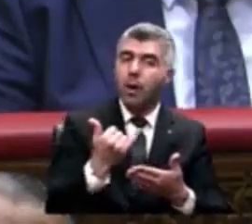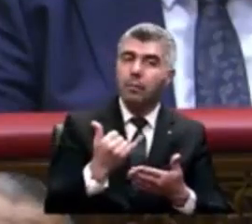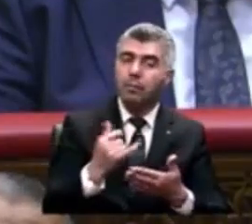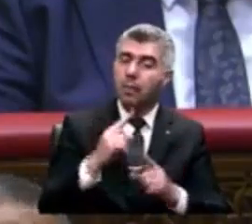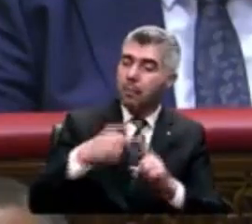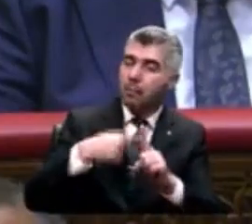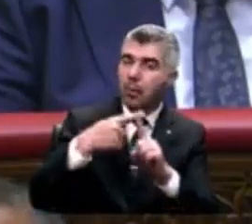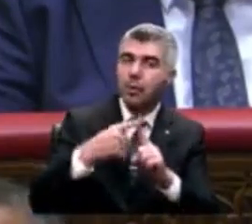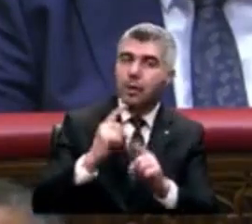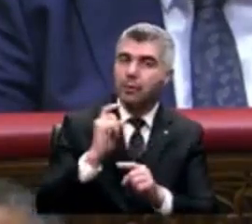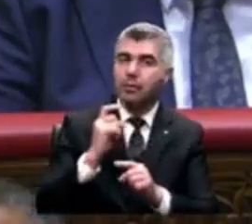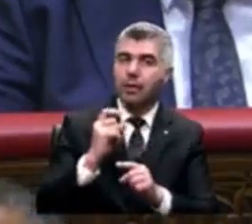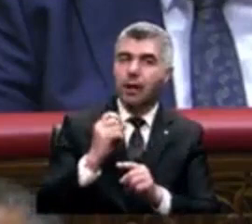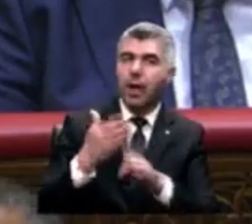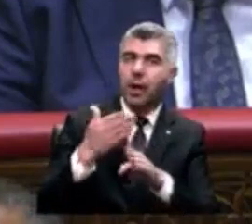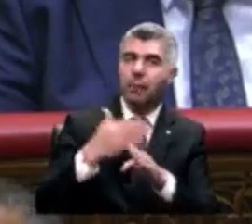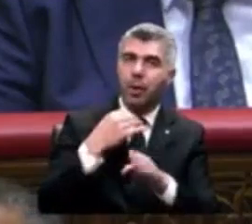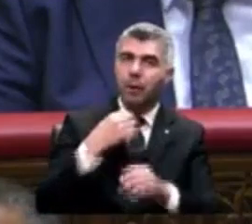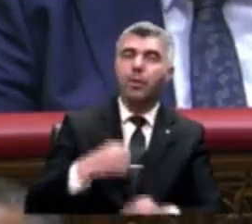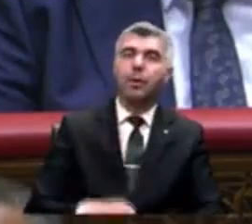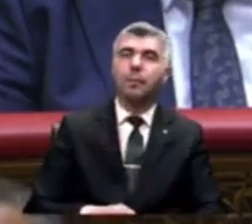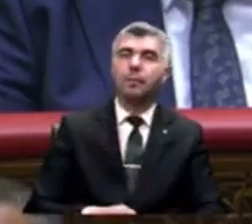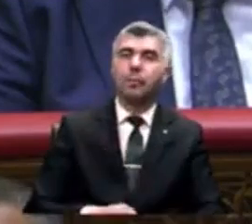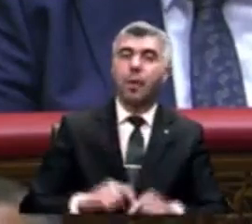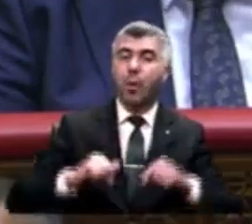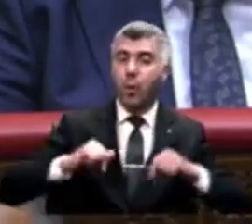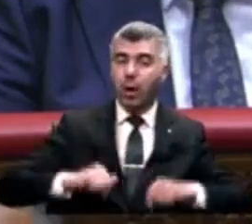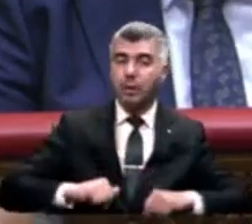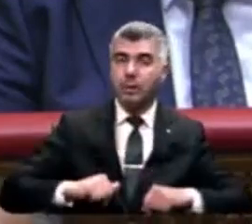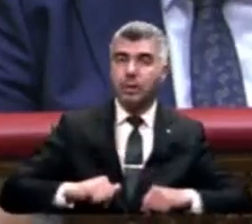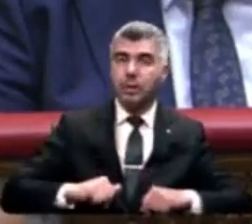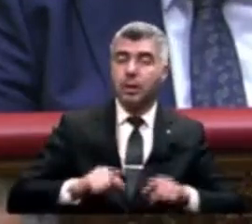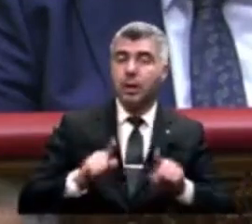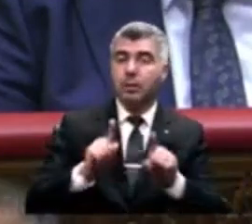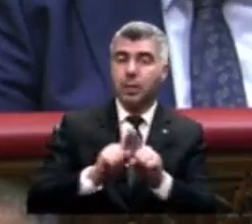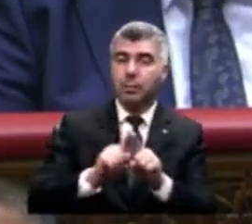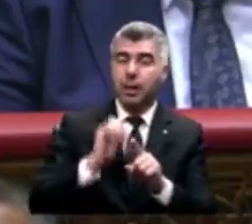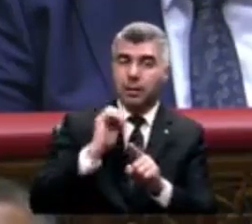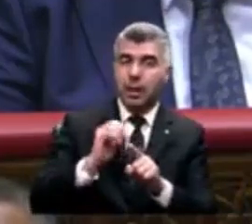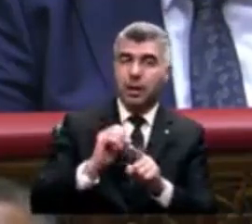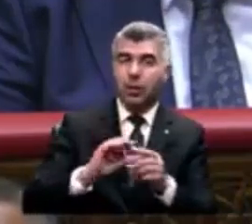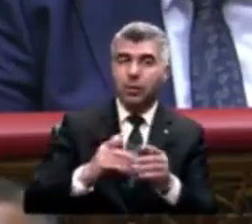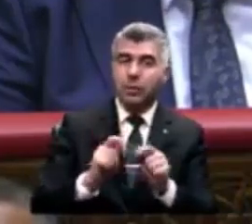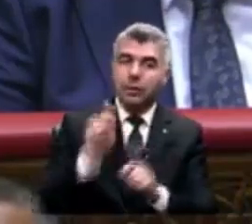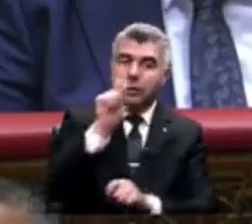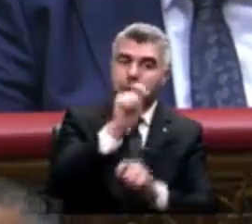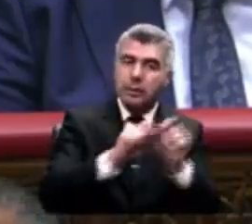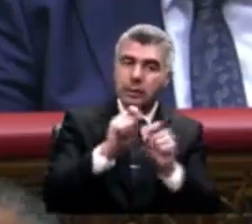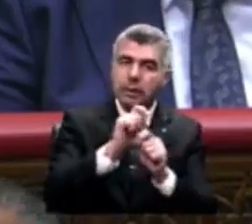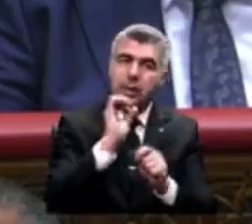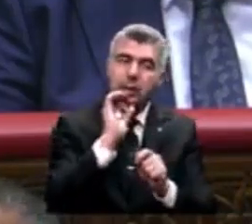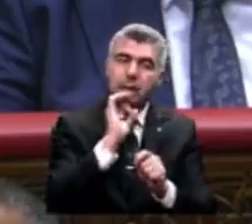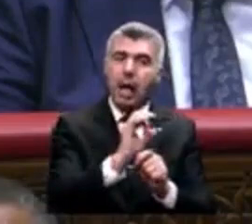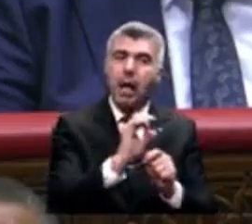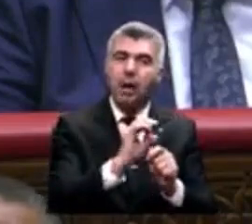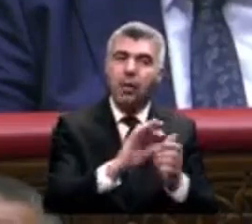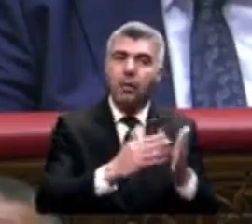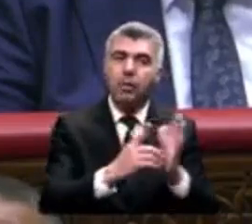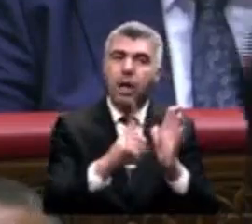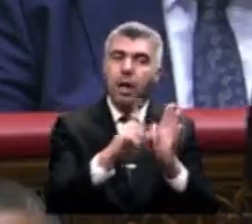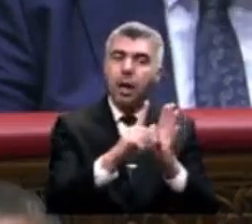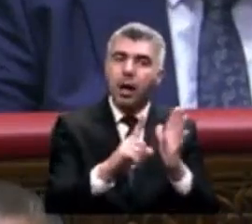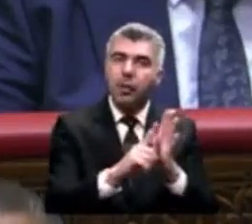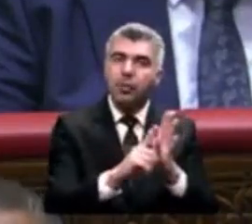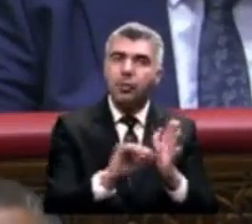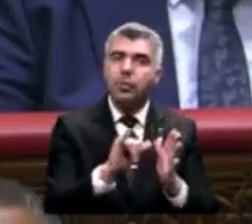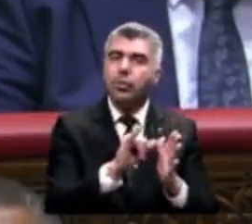لأنه السيد الوزير أنا غنقولها لك، التعويضات اللي درتو تكميلية صوبتوها بوحدكم، الصياغه ديال النظام الاساسي